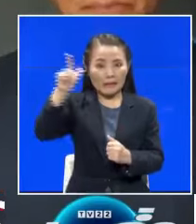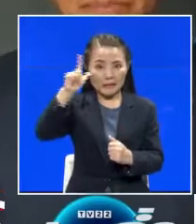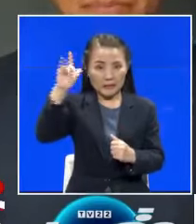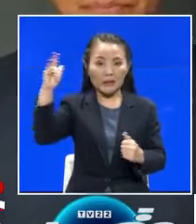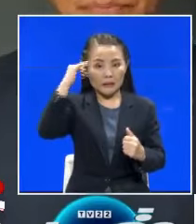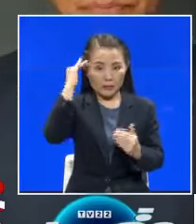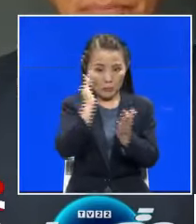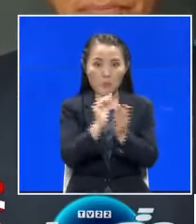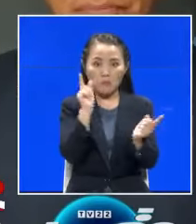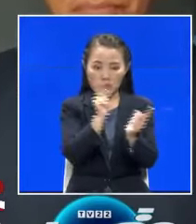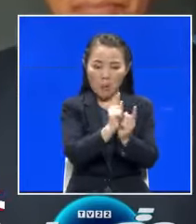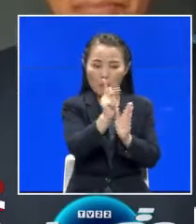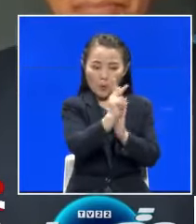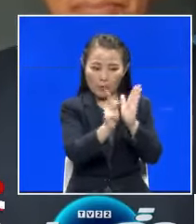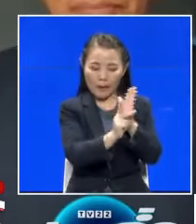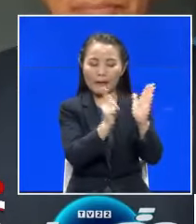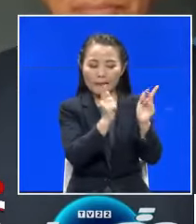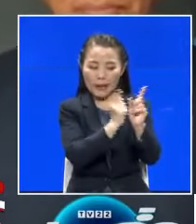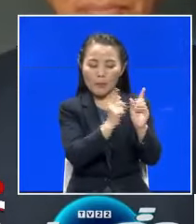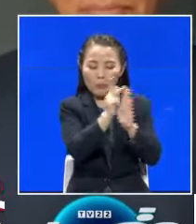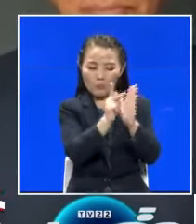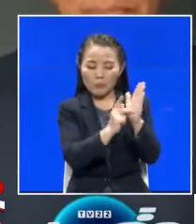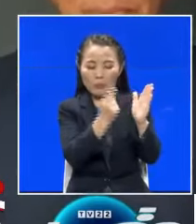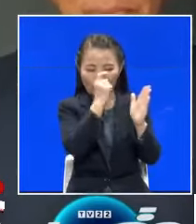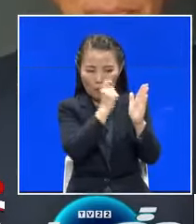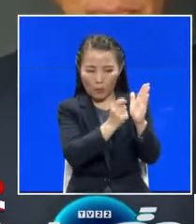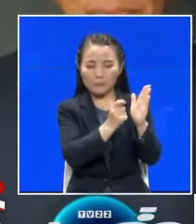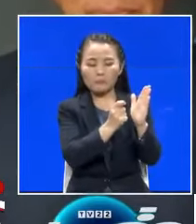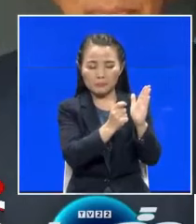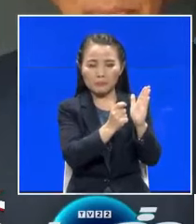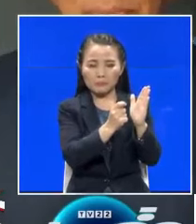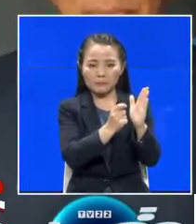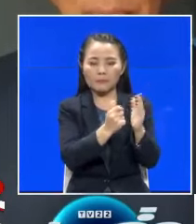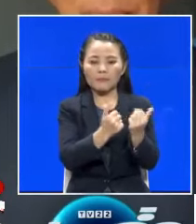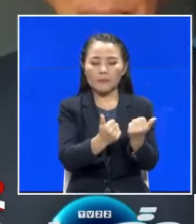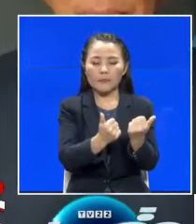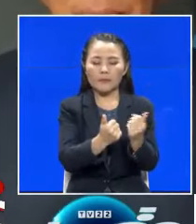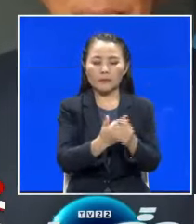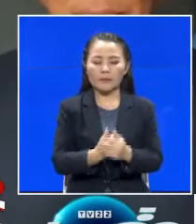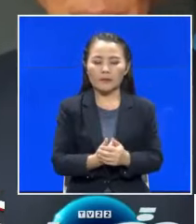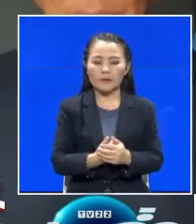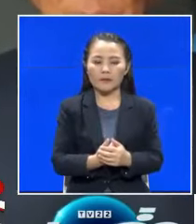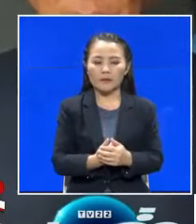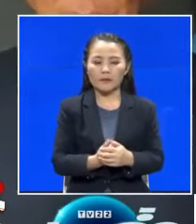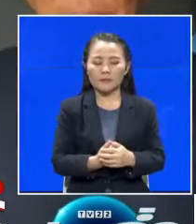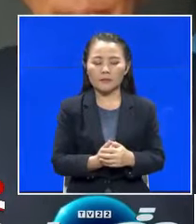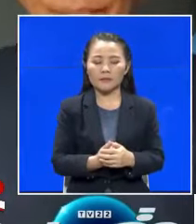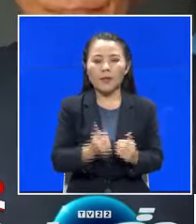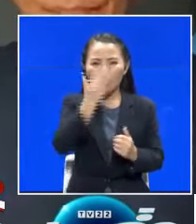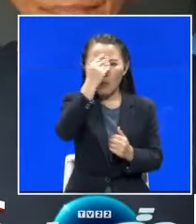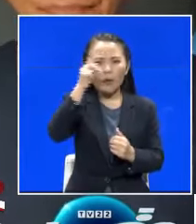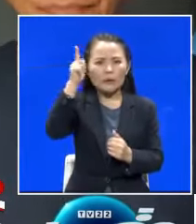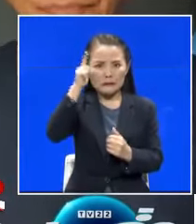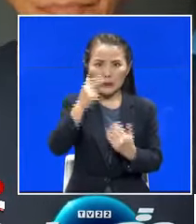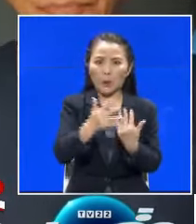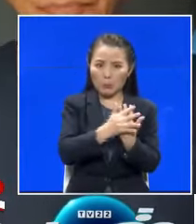ปฏิบัติเพื่อเคารพกฎหมายอย่างเดิมก็ติดถูกขังประยัด